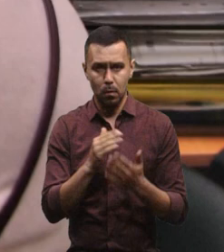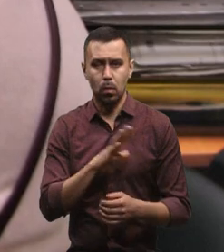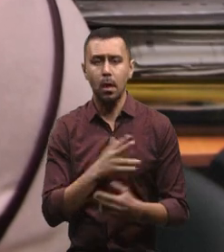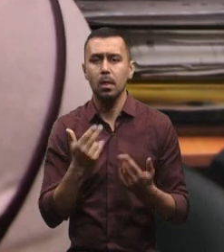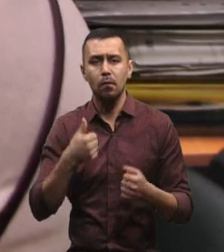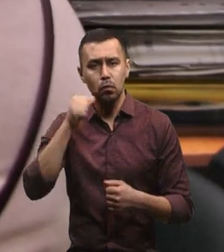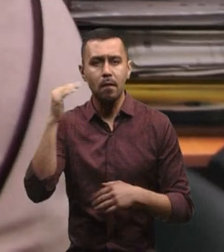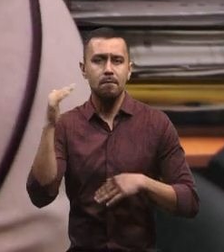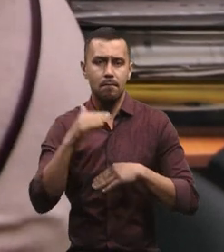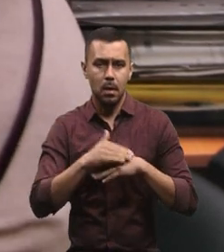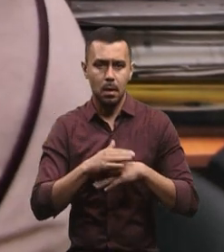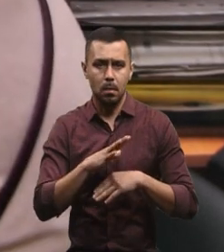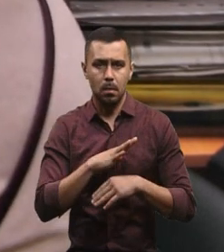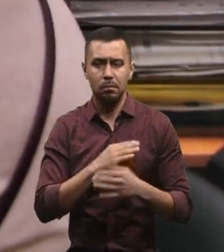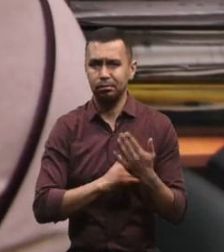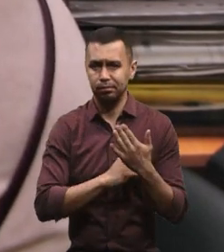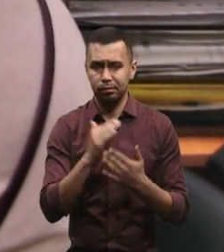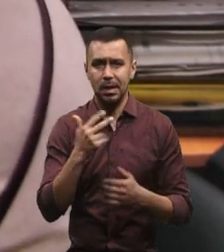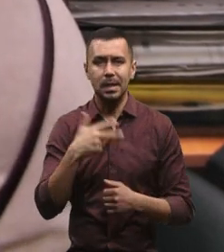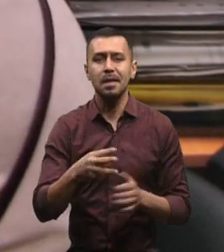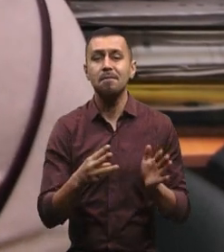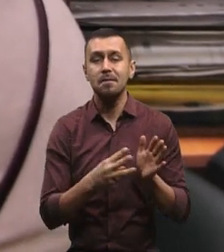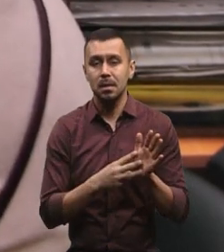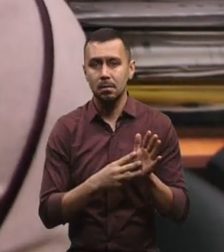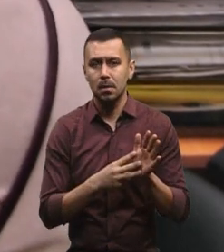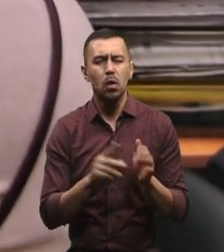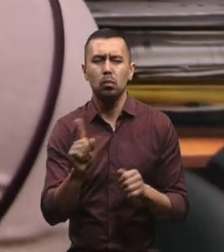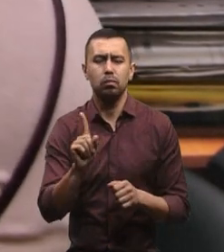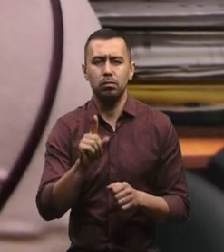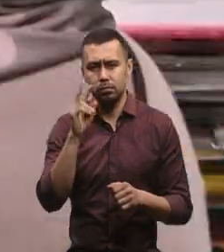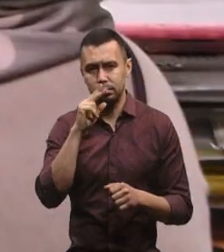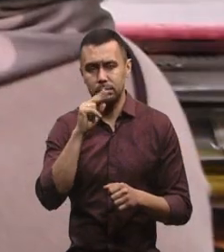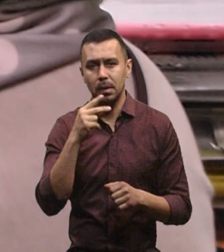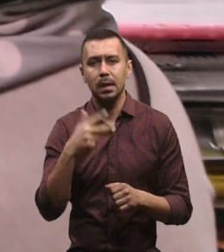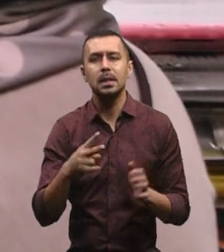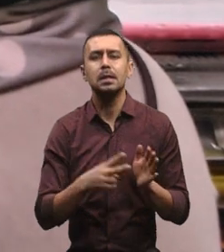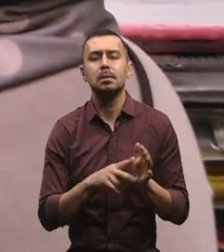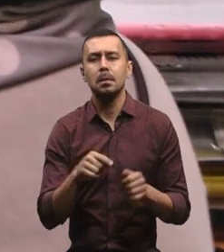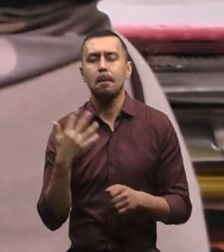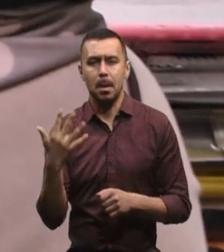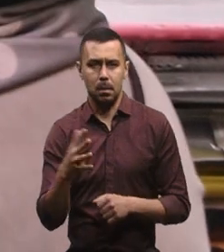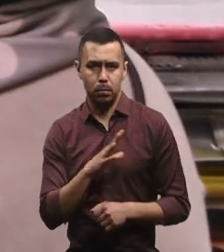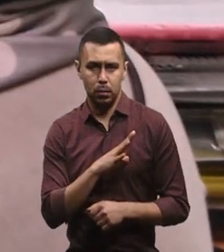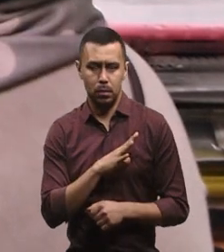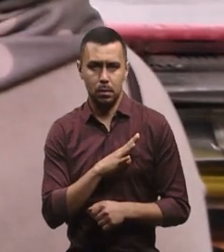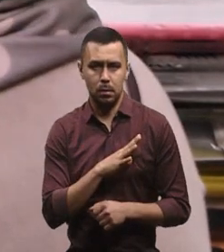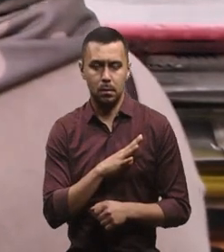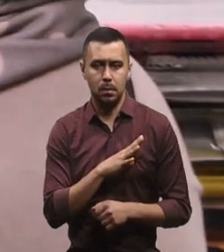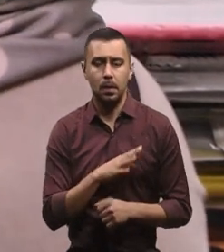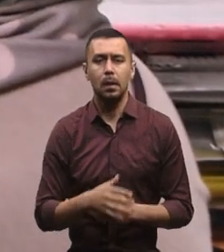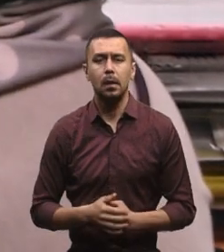Вчора вечора вона піднялася температура на 38. Які ж? До 37,4. Температура і просто